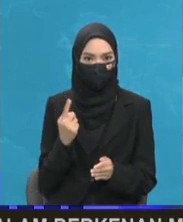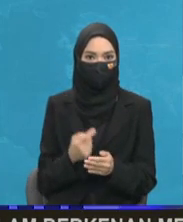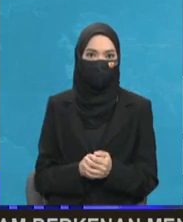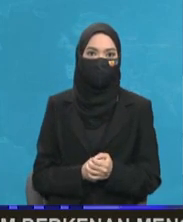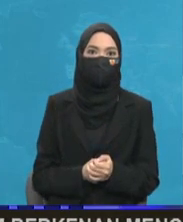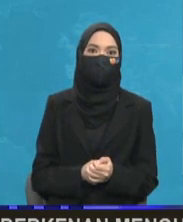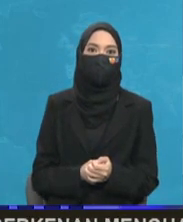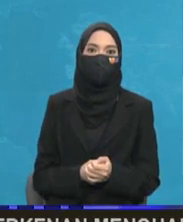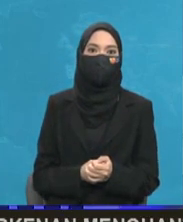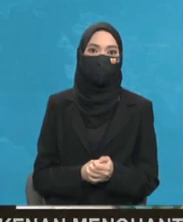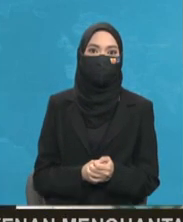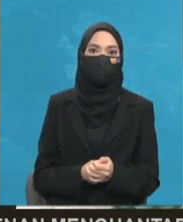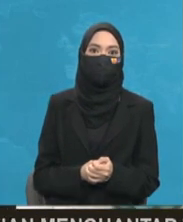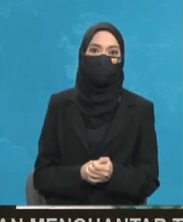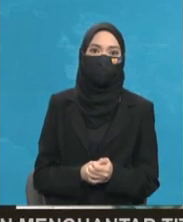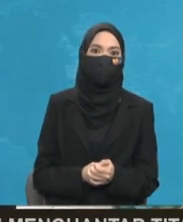lain